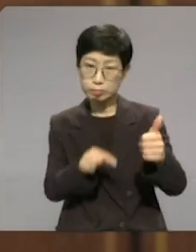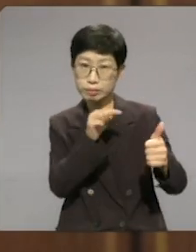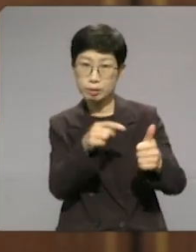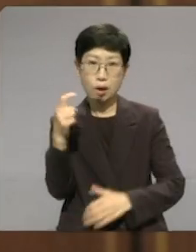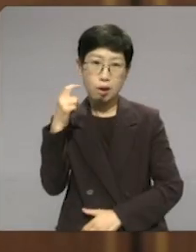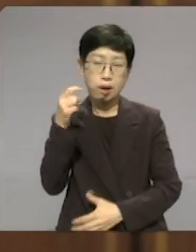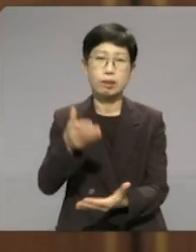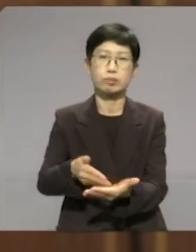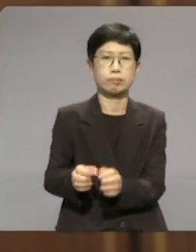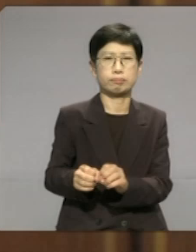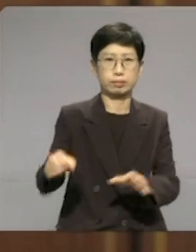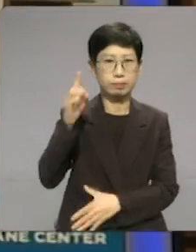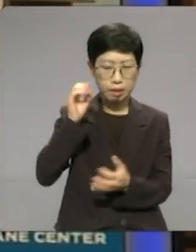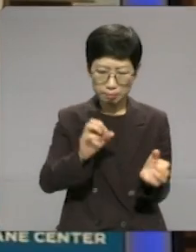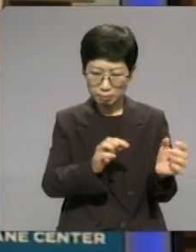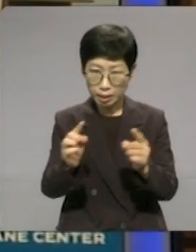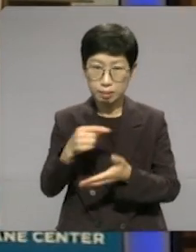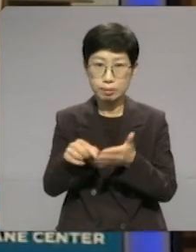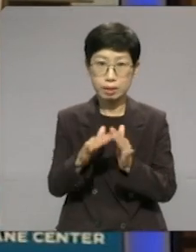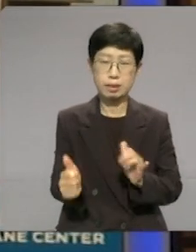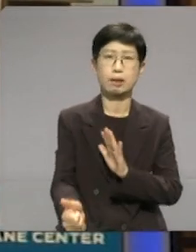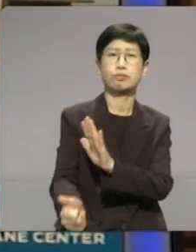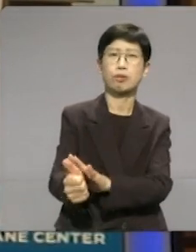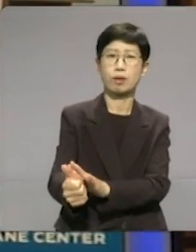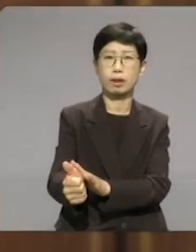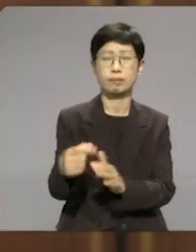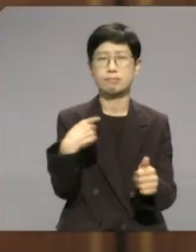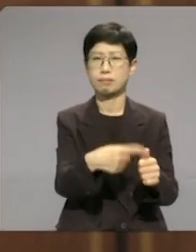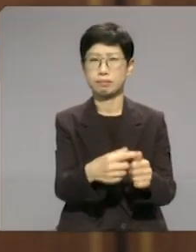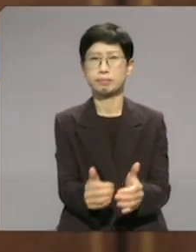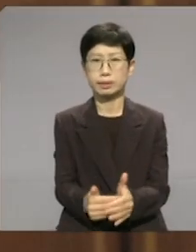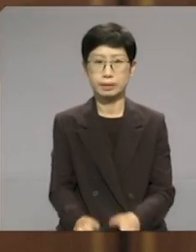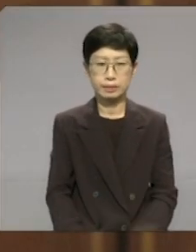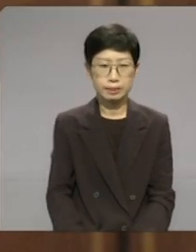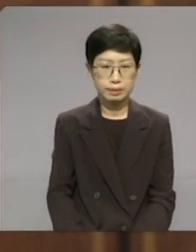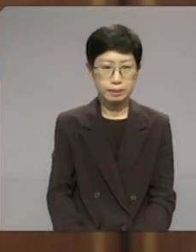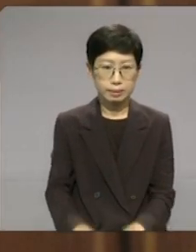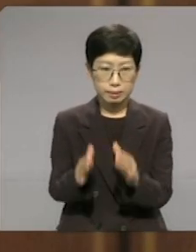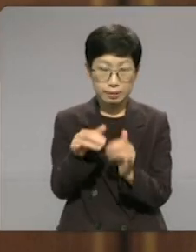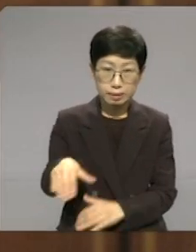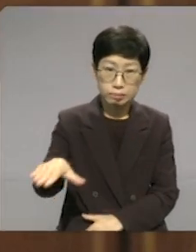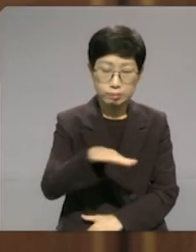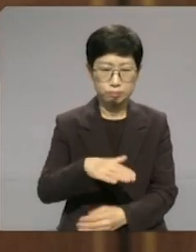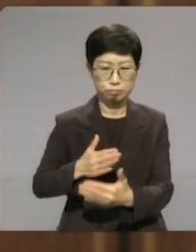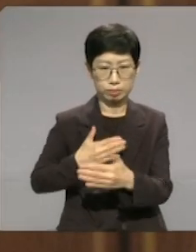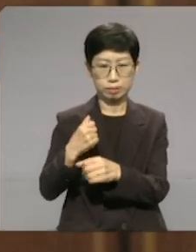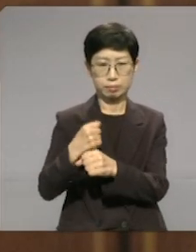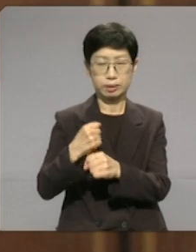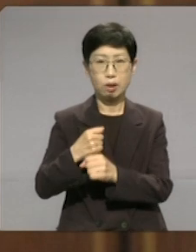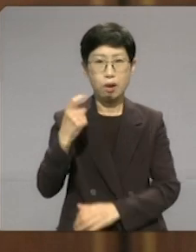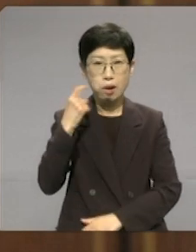있다며 정신 차리고 이재민을 도우라고 비판했습니다. The last few weeks there's been a reckless, irresponsible and